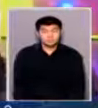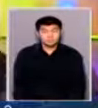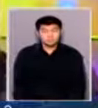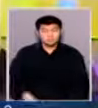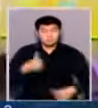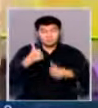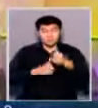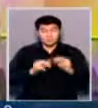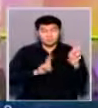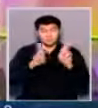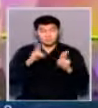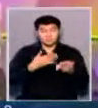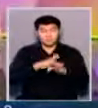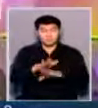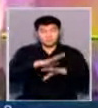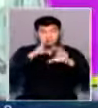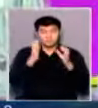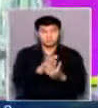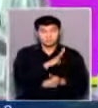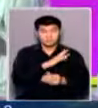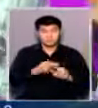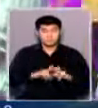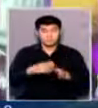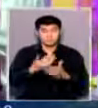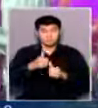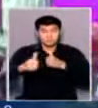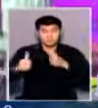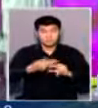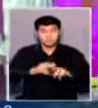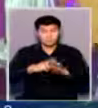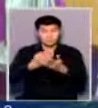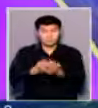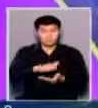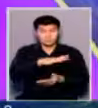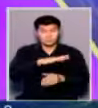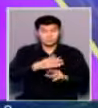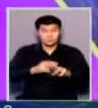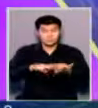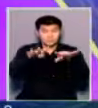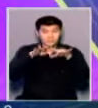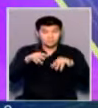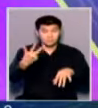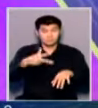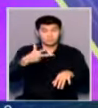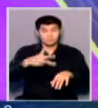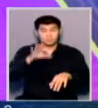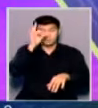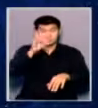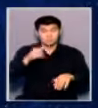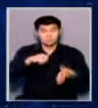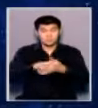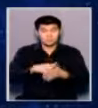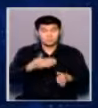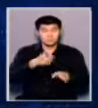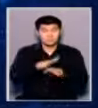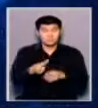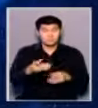Байқауда карантиндік талаптар толық сақталған. Яғни арақашықтық ескеріліп, көрермен саны 30%-ке дейін қысқартылыпты.